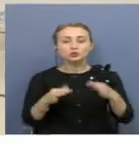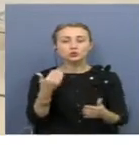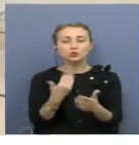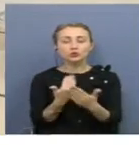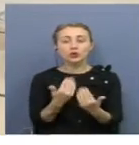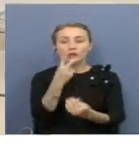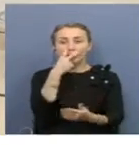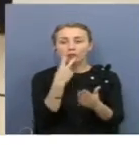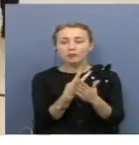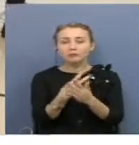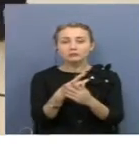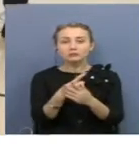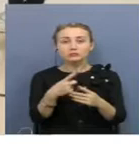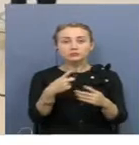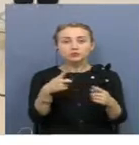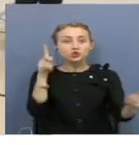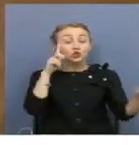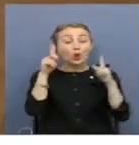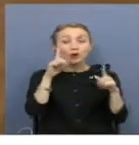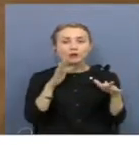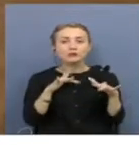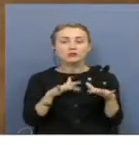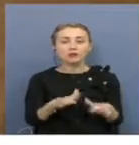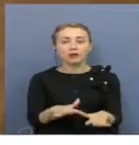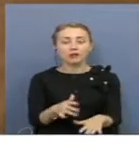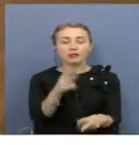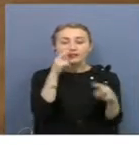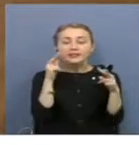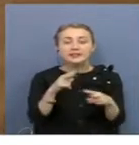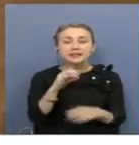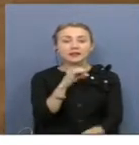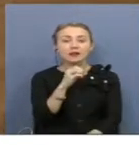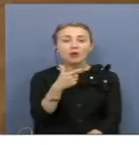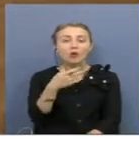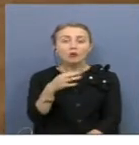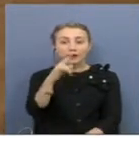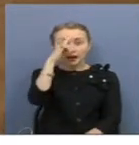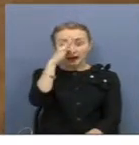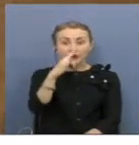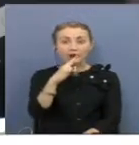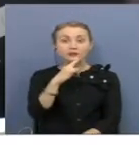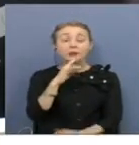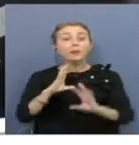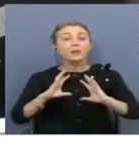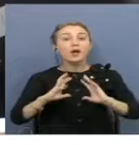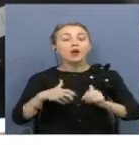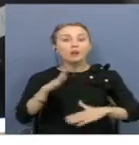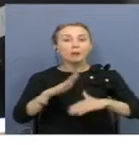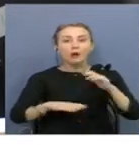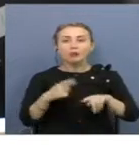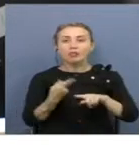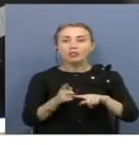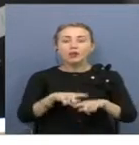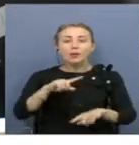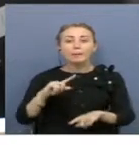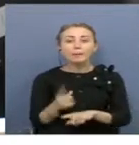қорлаған үшін айыптайды. Талапкерлер өкілінің айтуы бойынша діни бірлестік құрамынан шыққаннан кейін оларды қудалау басталған. 2000